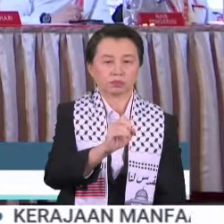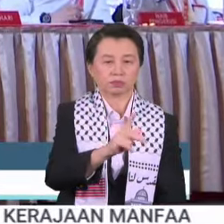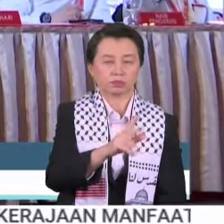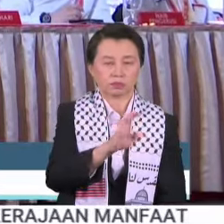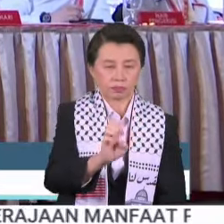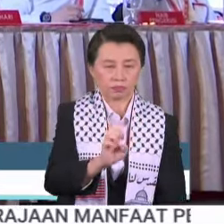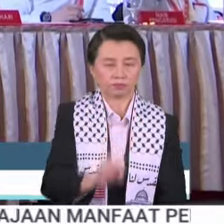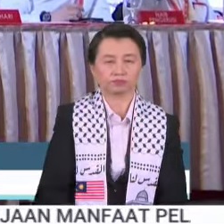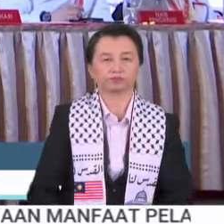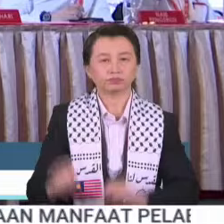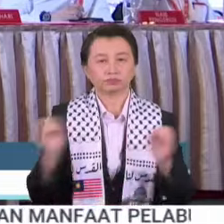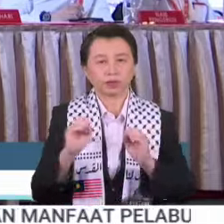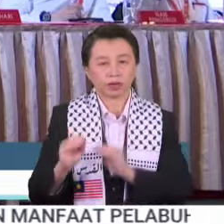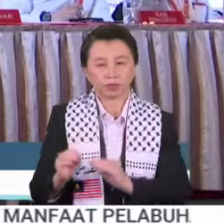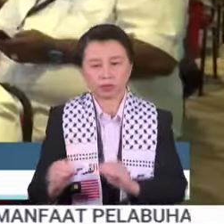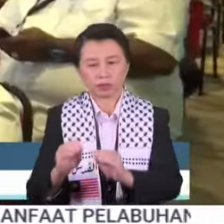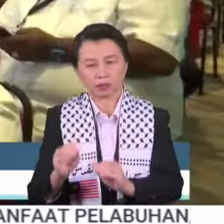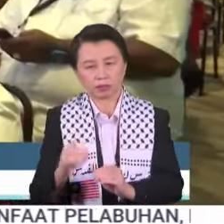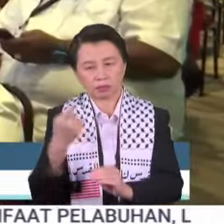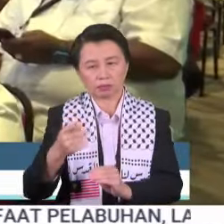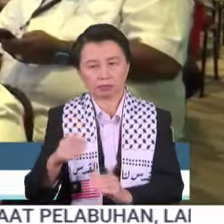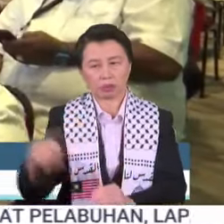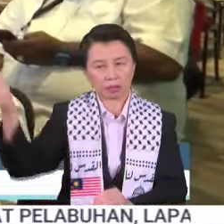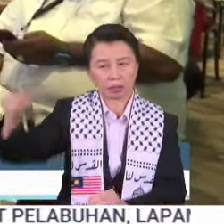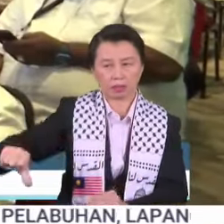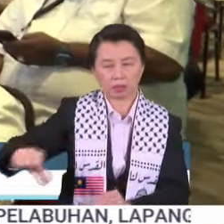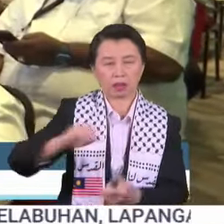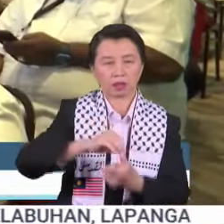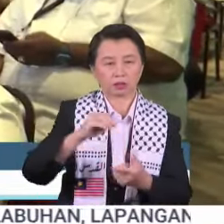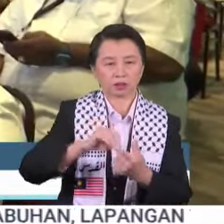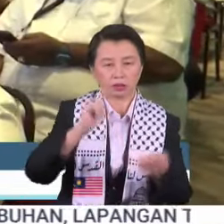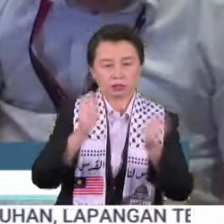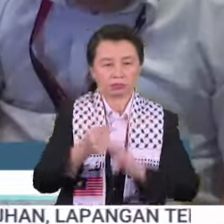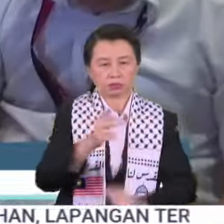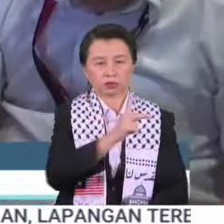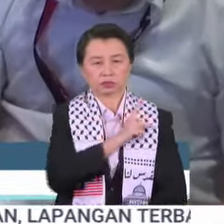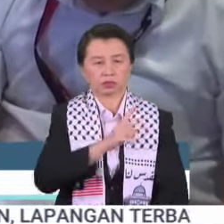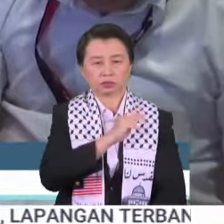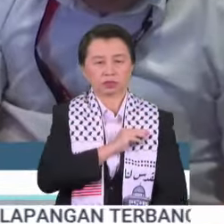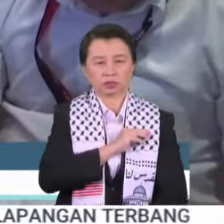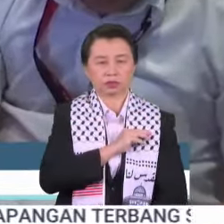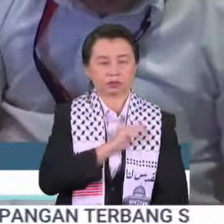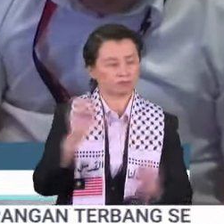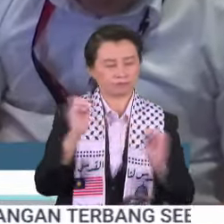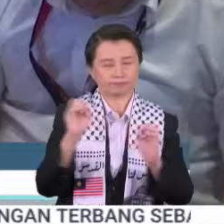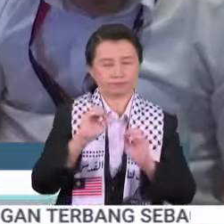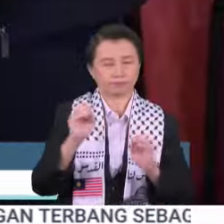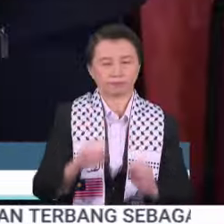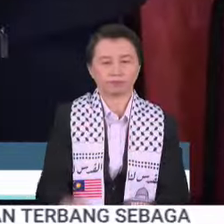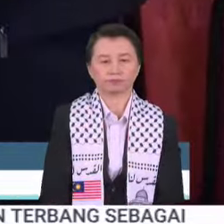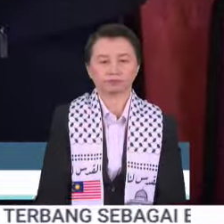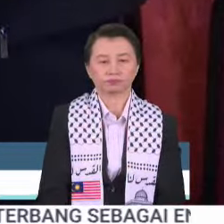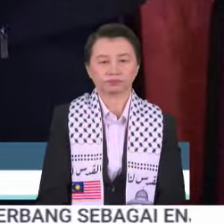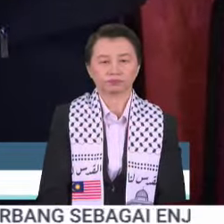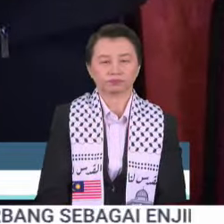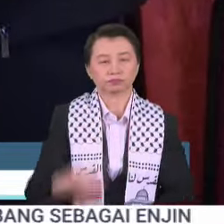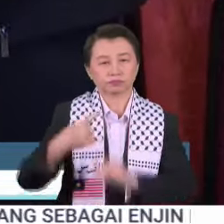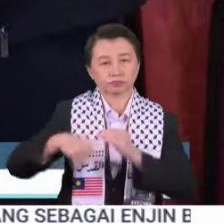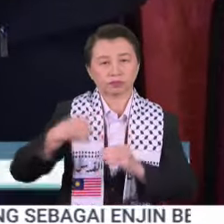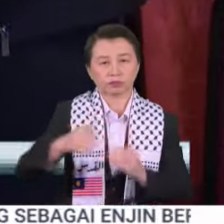Jelas beliau tiada gerakan untuk menjatuhkan atau menukar Ketua Menteri Pulau Pinang sedia ada. Dalam